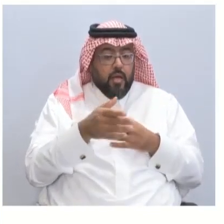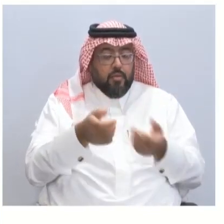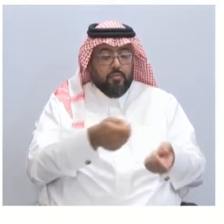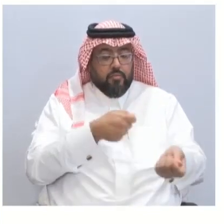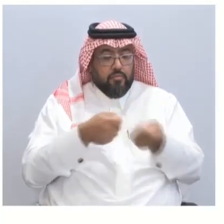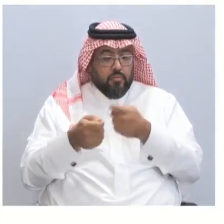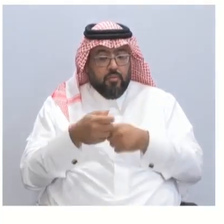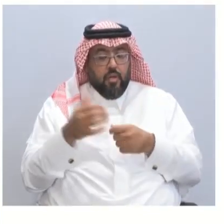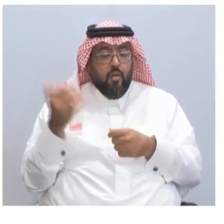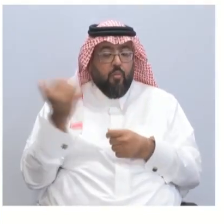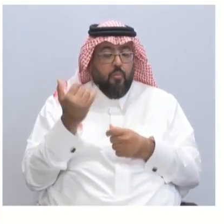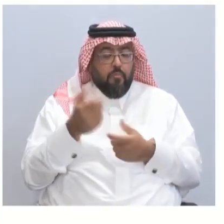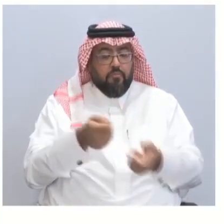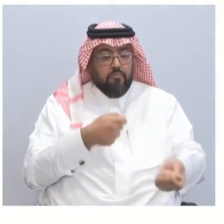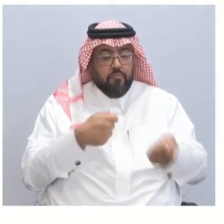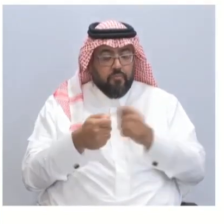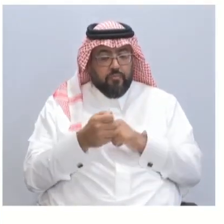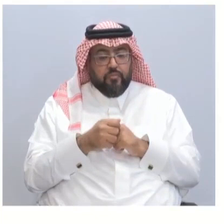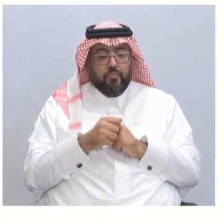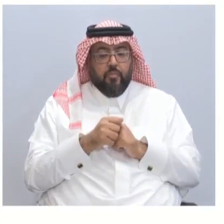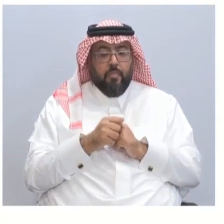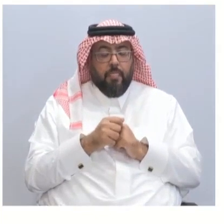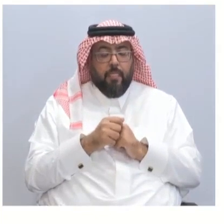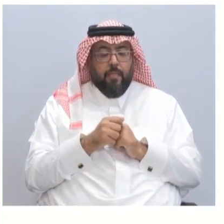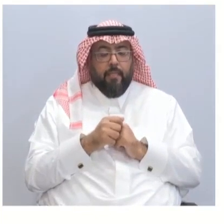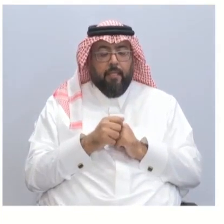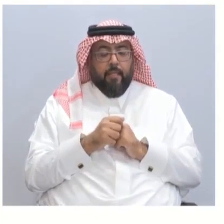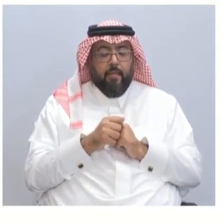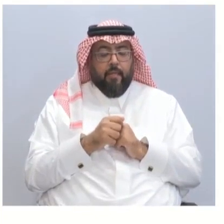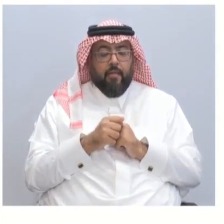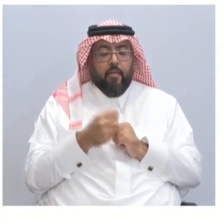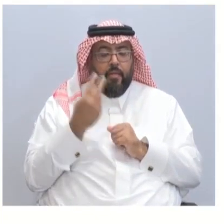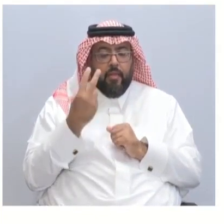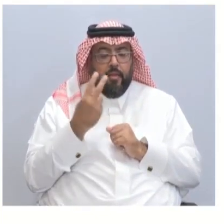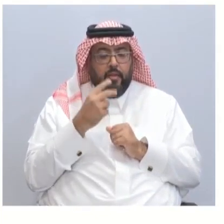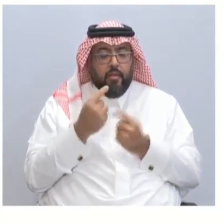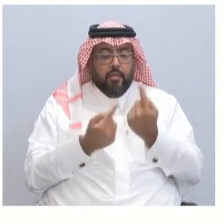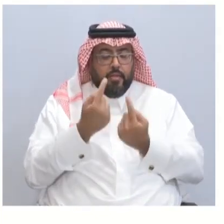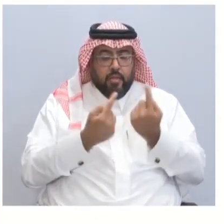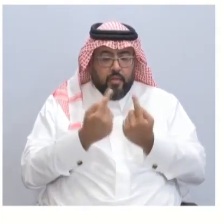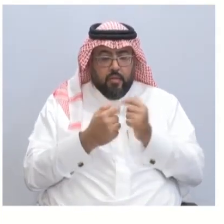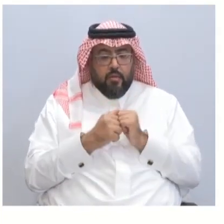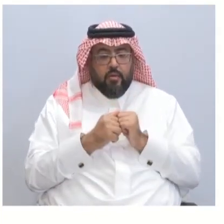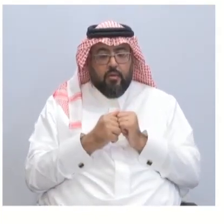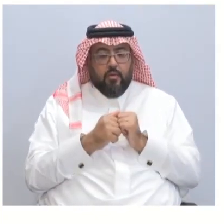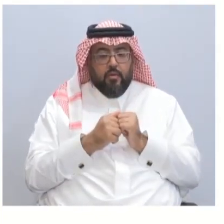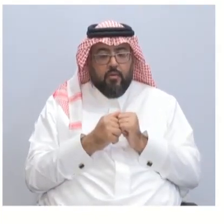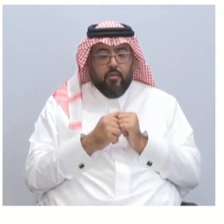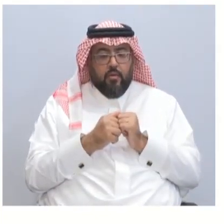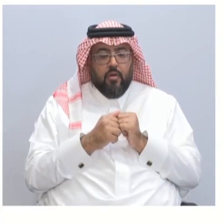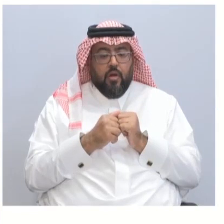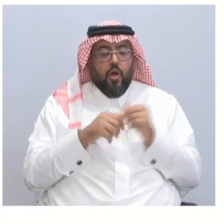الانش صيد الاسماك اثنين الزراعه